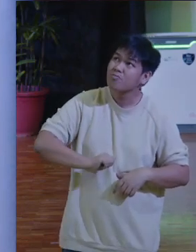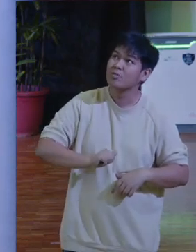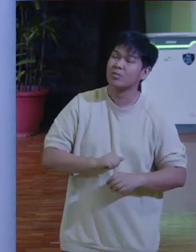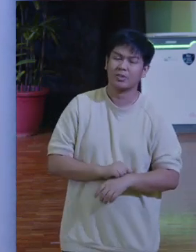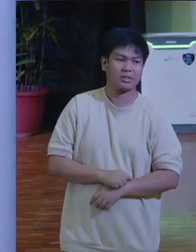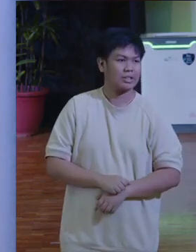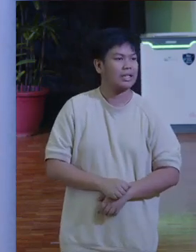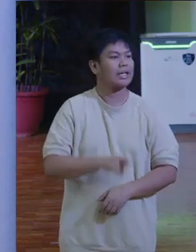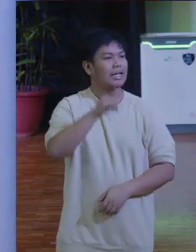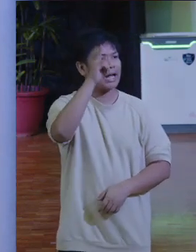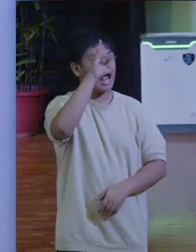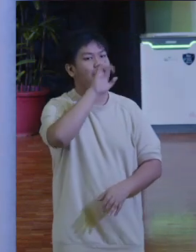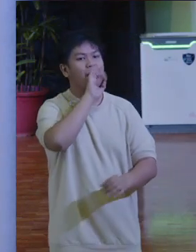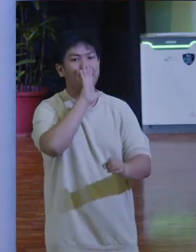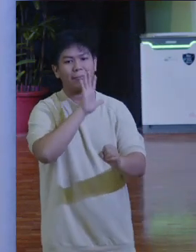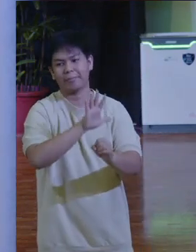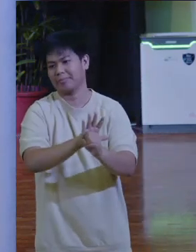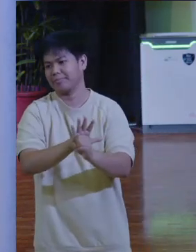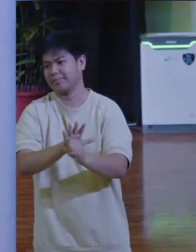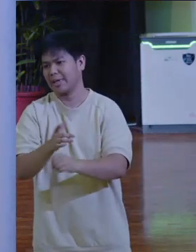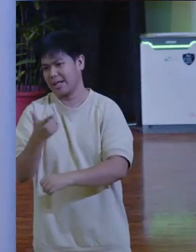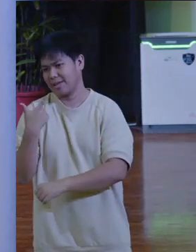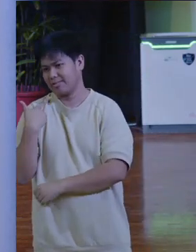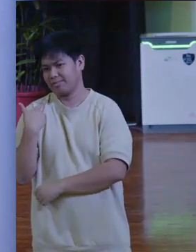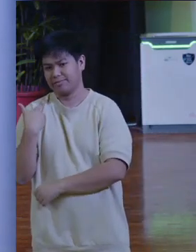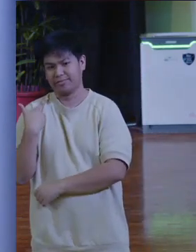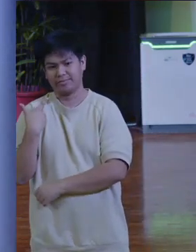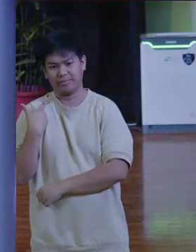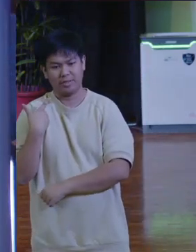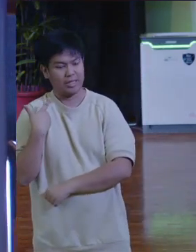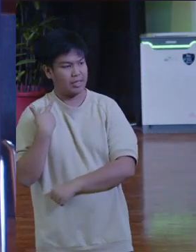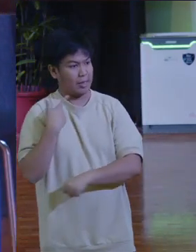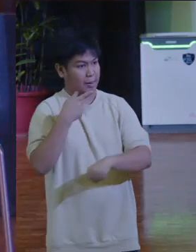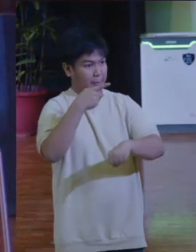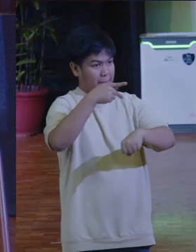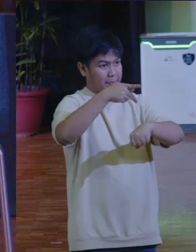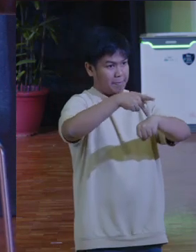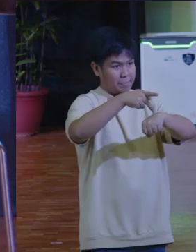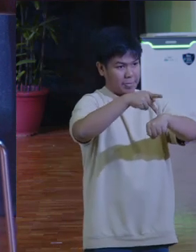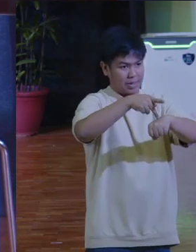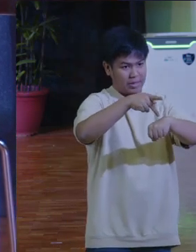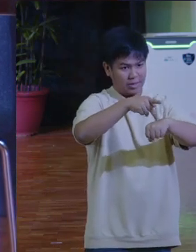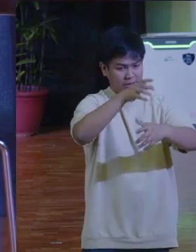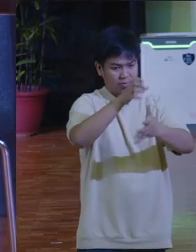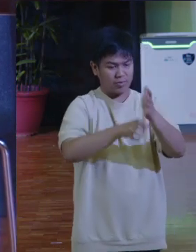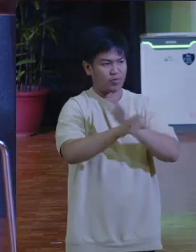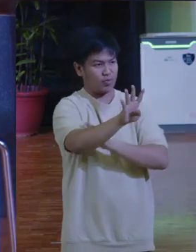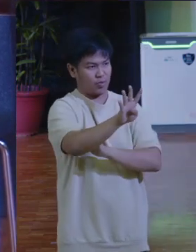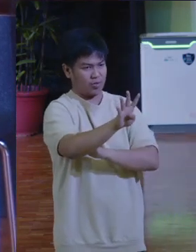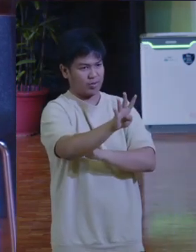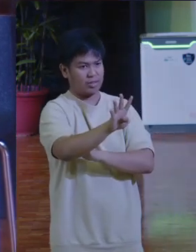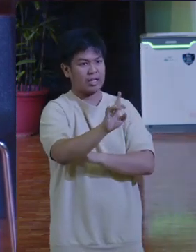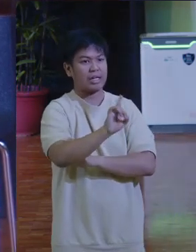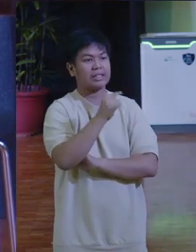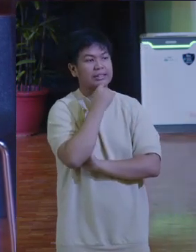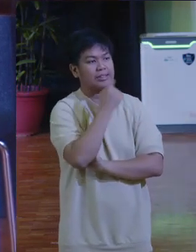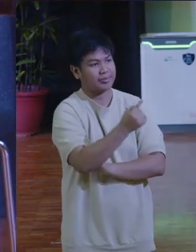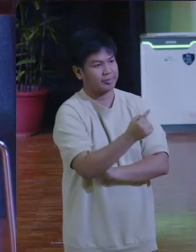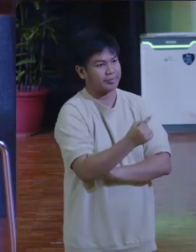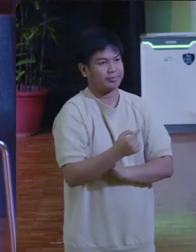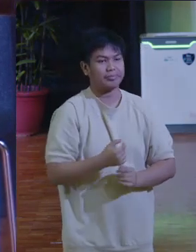May pangako ang Diyos. Sabi ni Pedro sa 1 Peter chapter 4, verses 12 to 14 ay